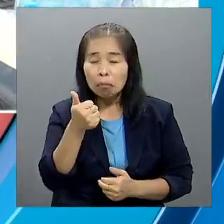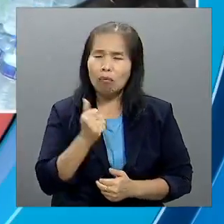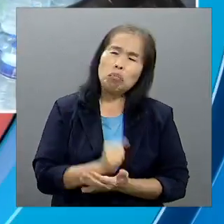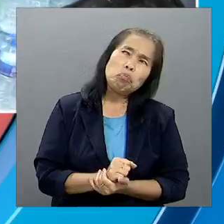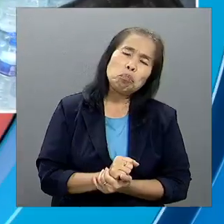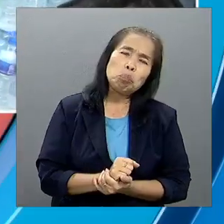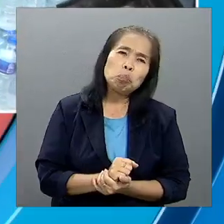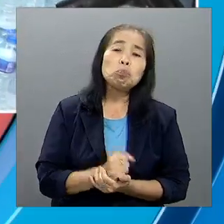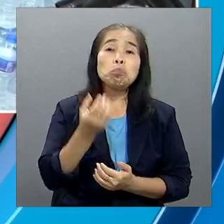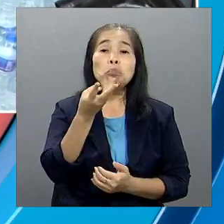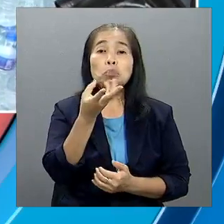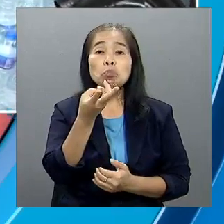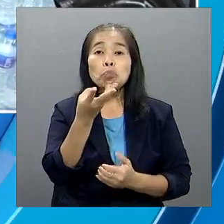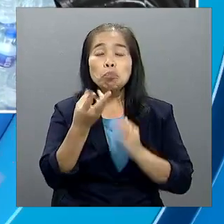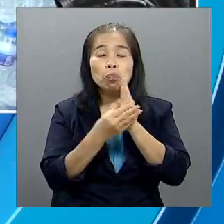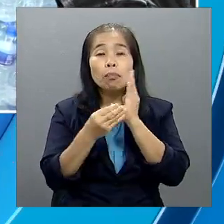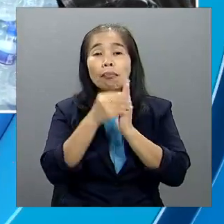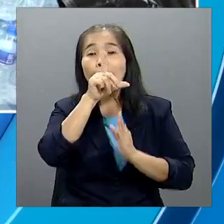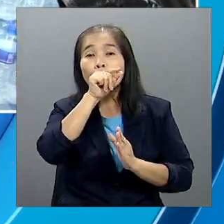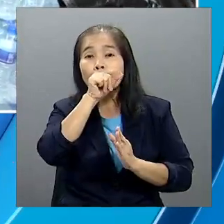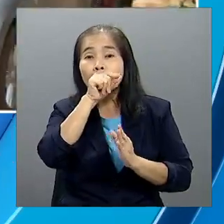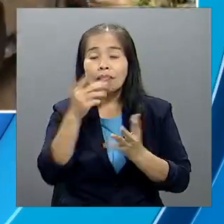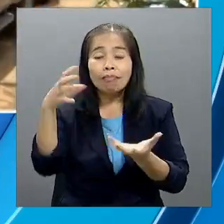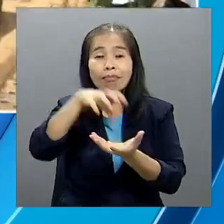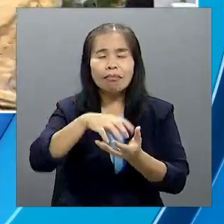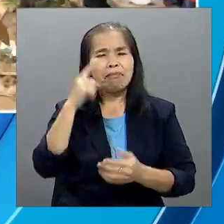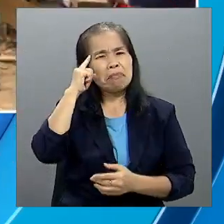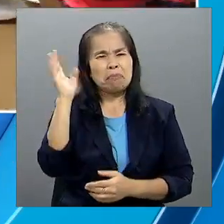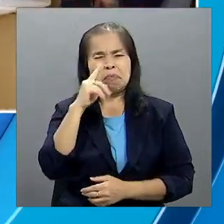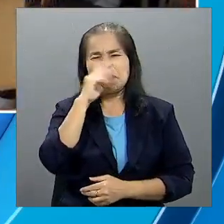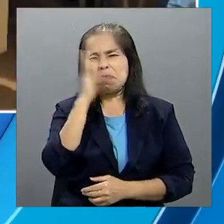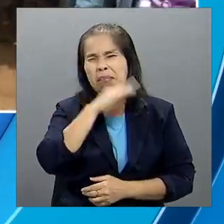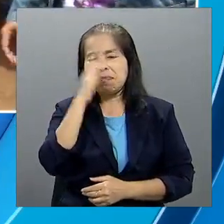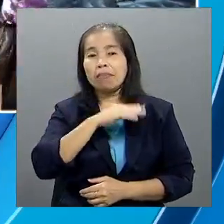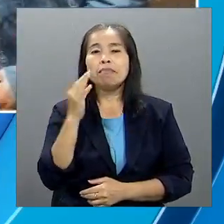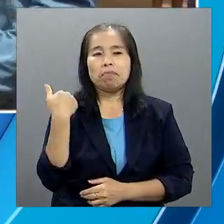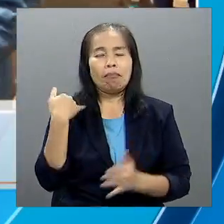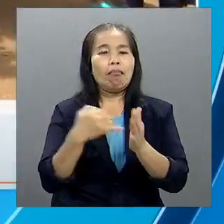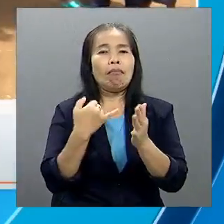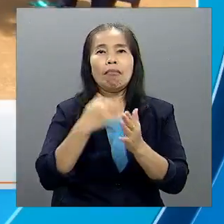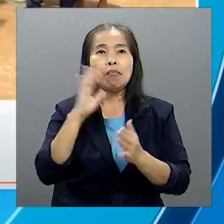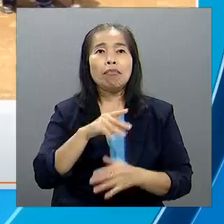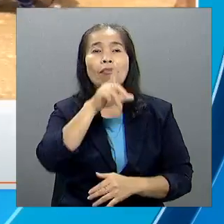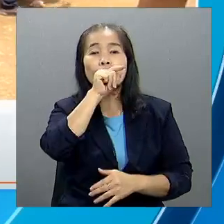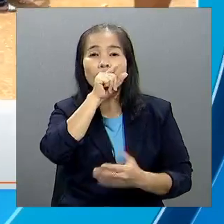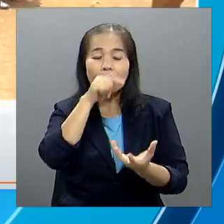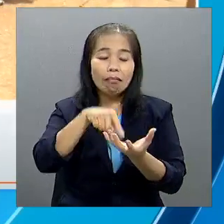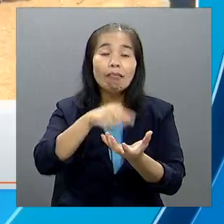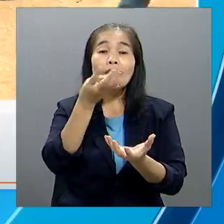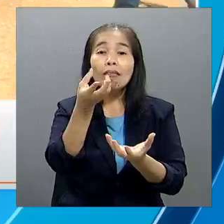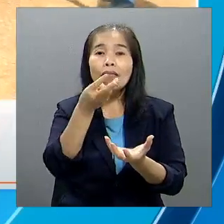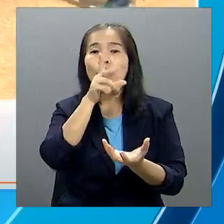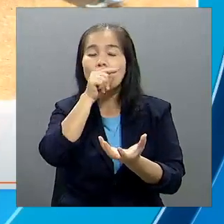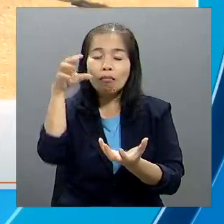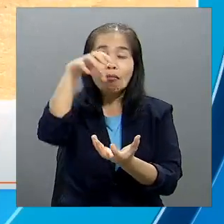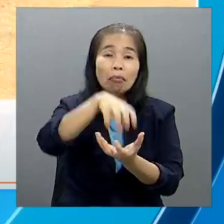ดีเลยนะคะ ตัวบูดง่ายเลย ผลก็คือมันเสียง่ายนะคะแล้วยิ่งเข้ามันไก่ข้าวไก่อยู่บนข้าวนะคะอย่างเงี้ยค่ะ มีแตงกว